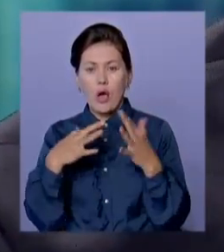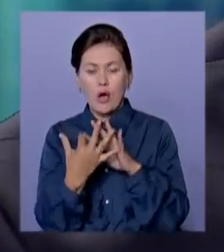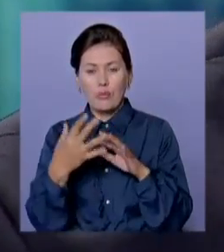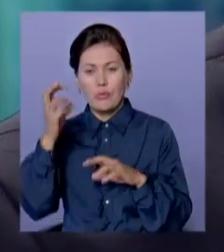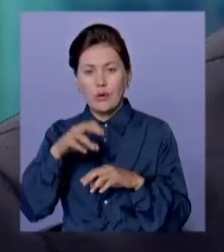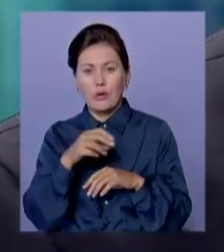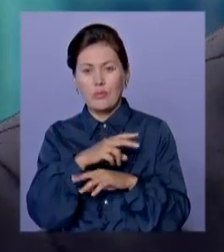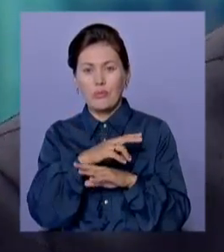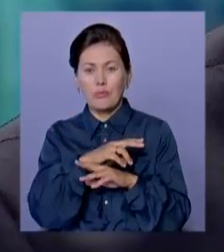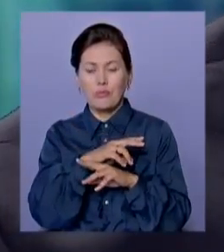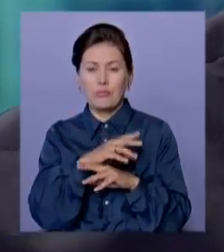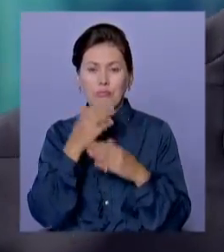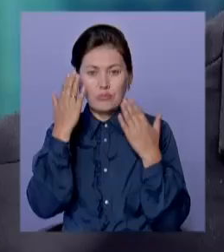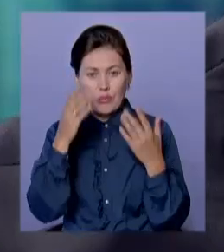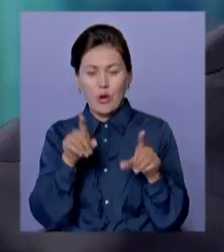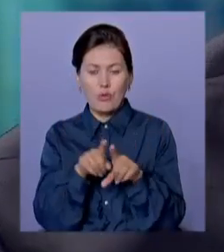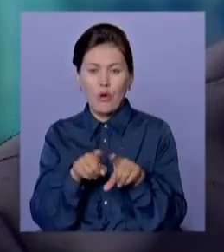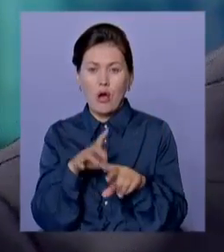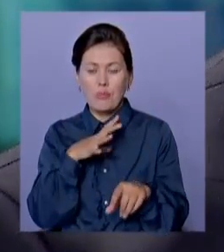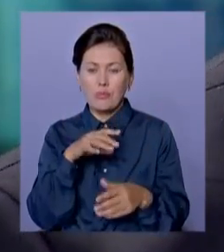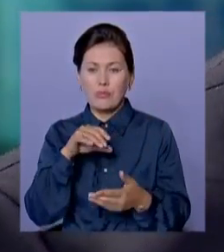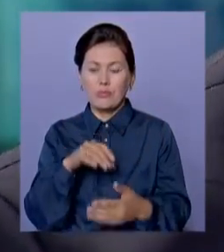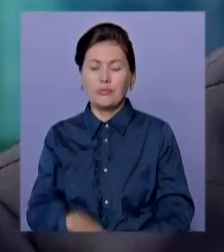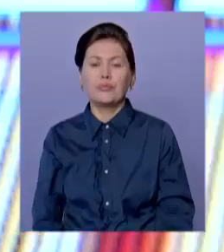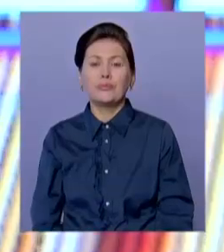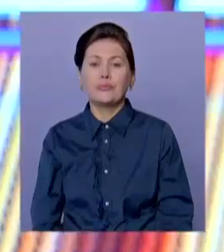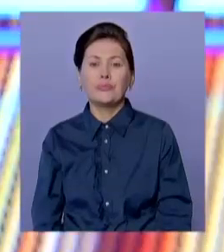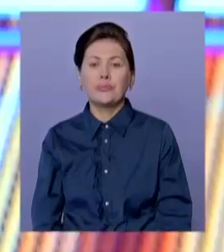ешкімге мән бермедім дейсіз ғой. Түсінікті. Сіздер